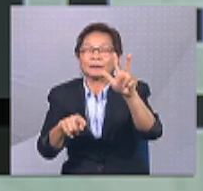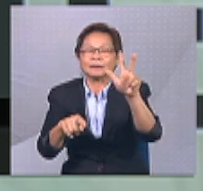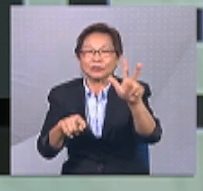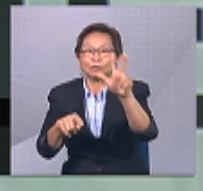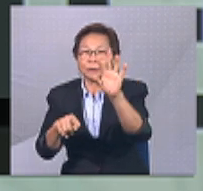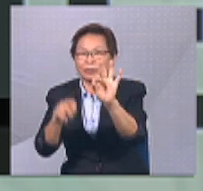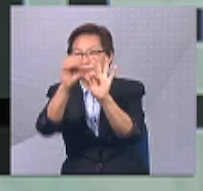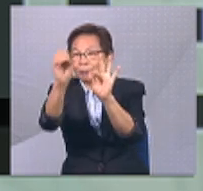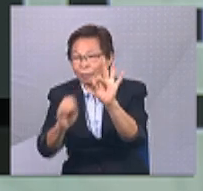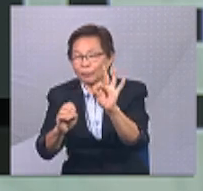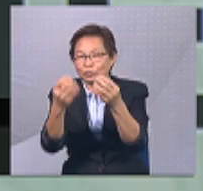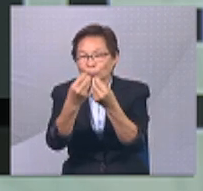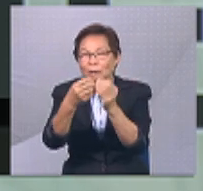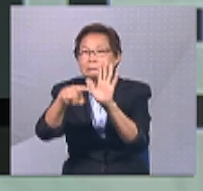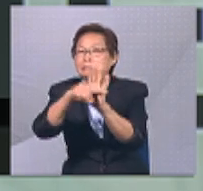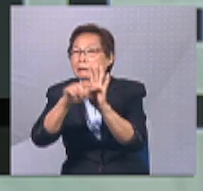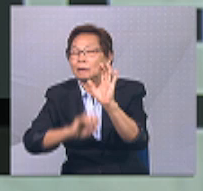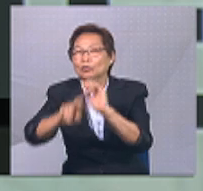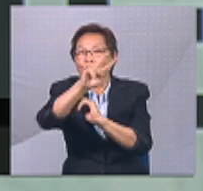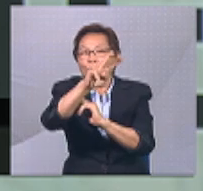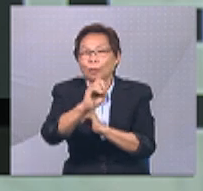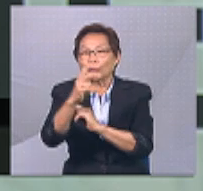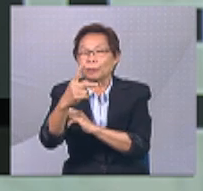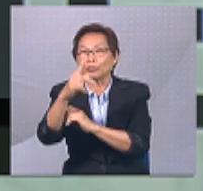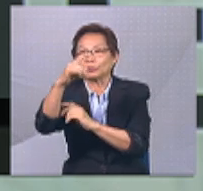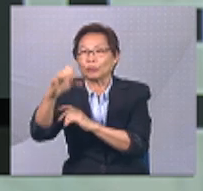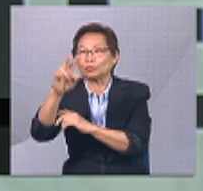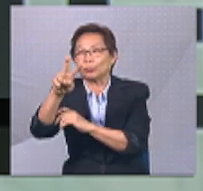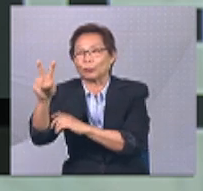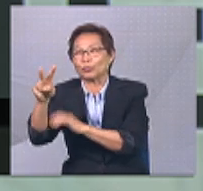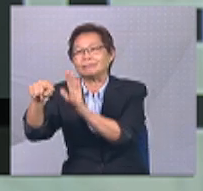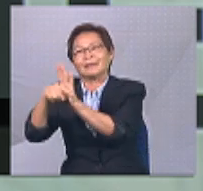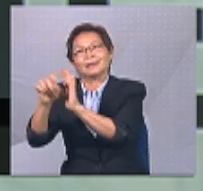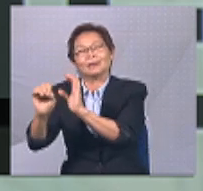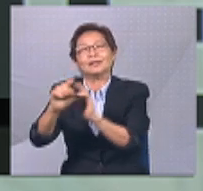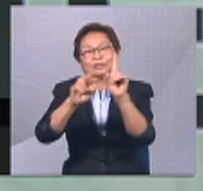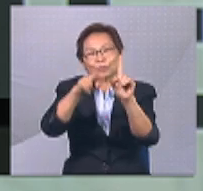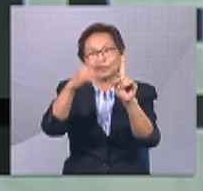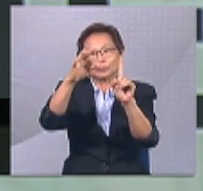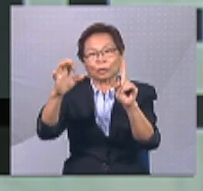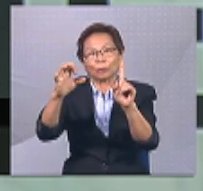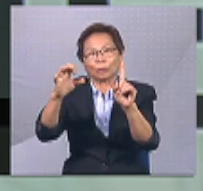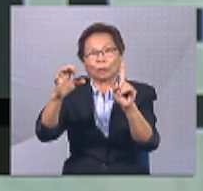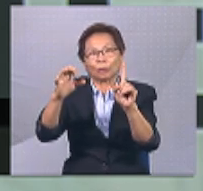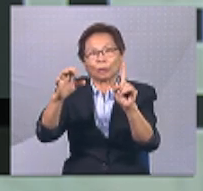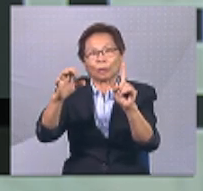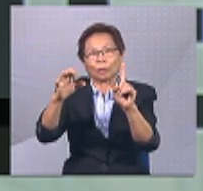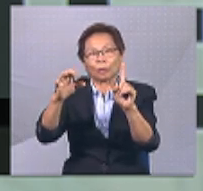39%. Bilangan negatif ialah 20,122. Dan 1,910